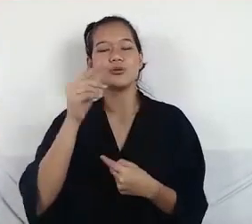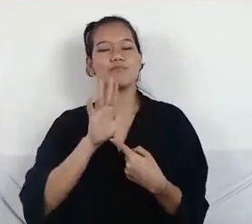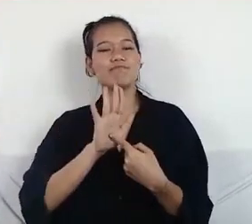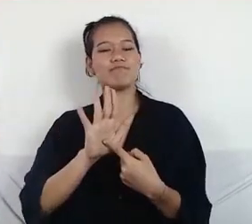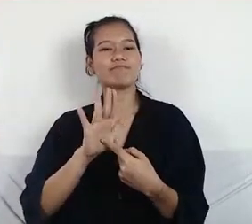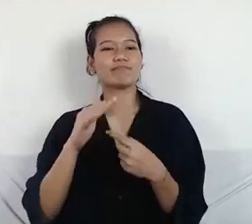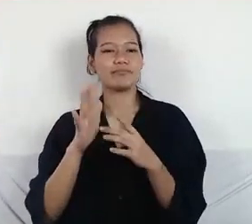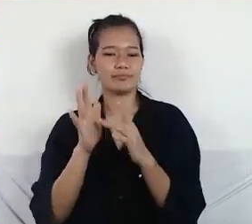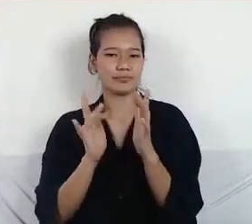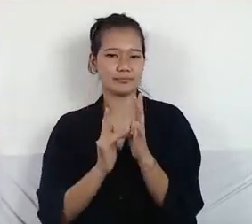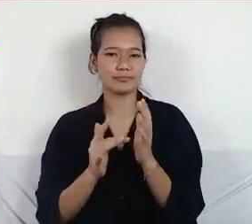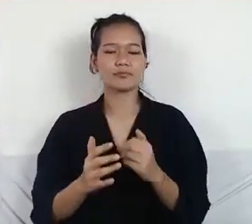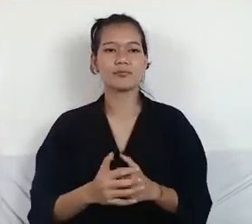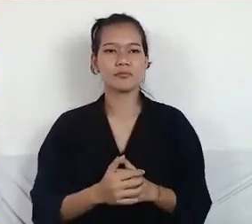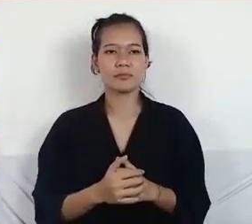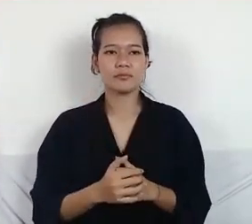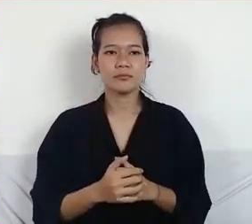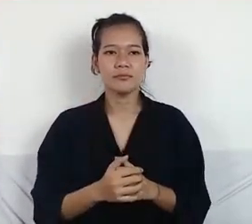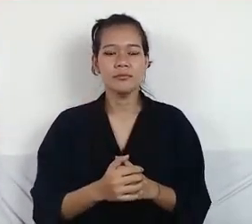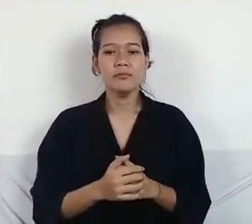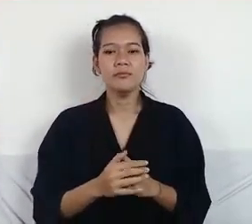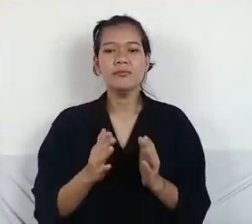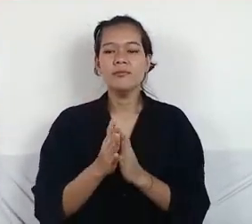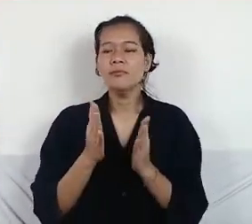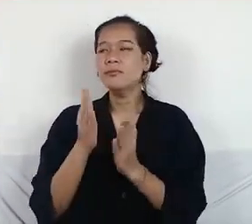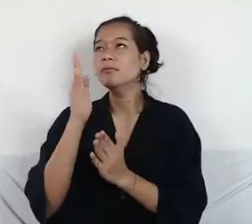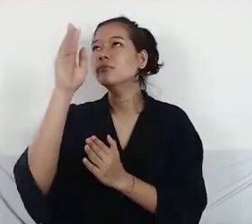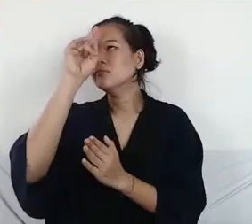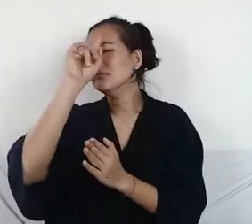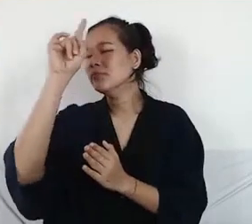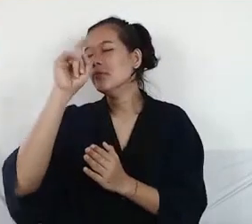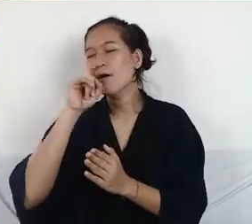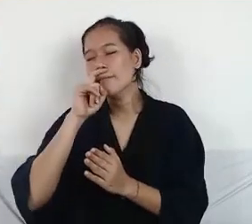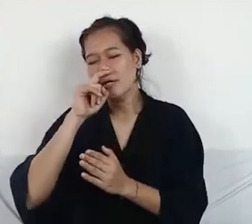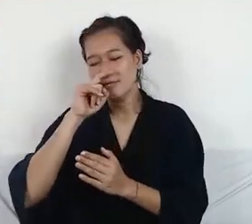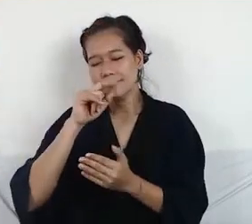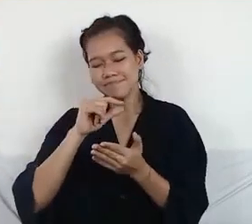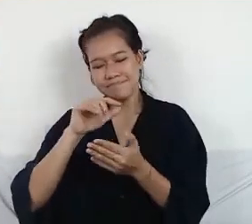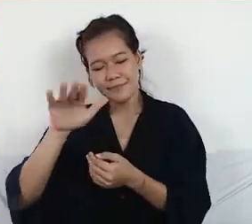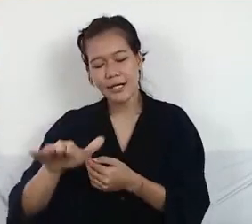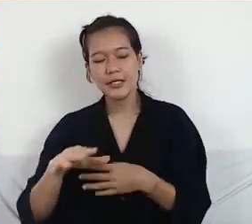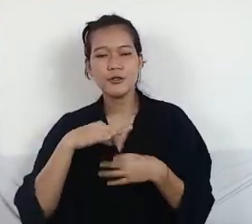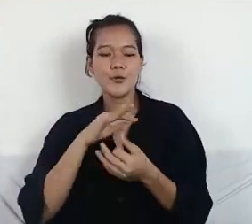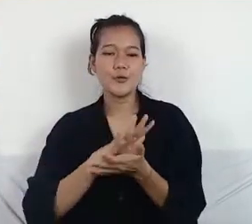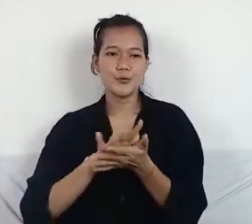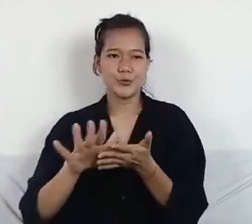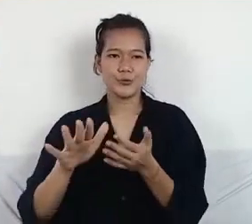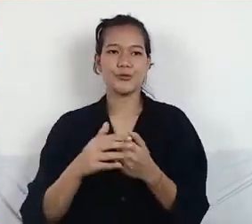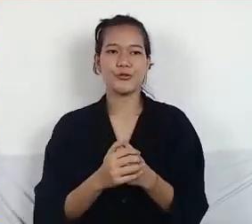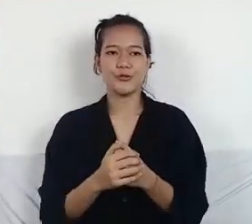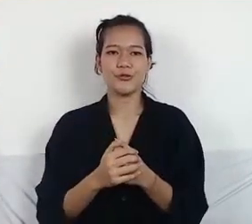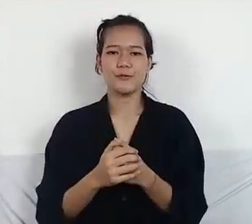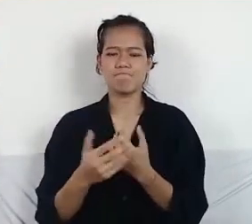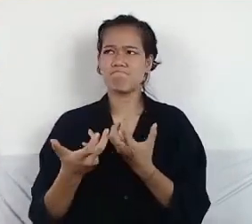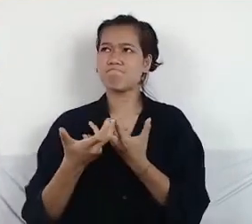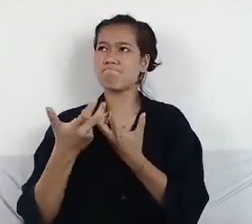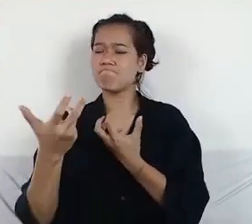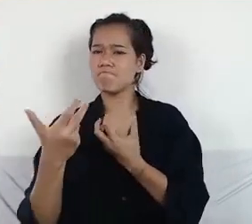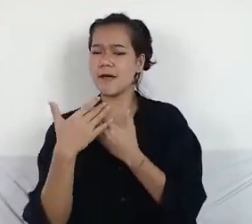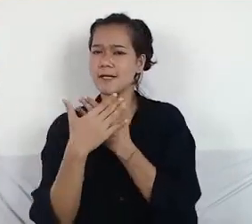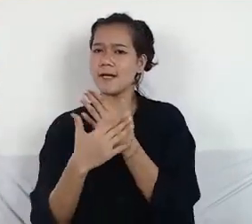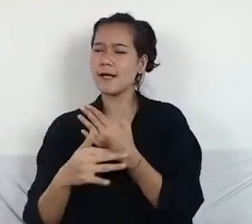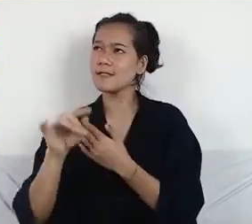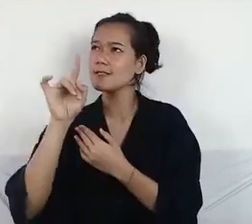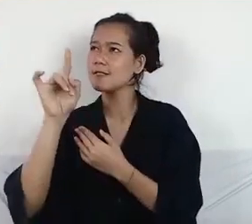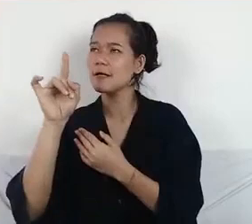rindu mempersaksikan Kristus. Terpujilah Allah Bapa, Anak, dan Roh Kudus. Yang tidak pernah memisahkan kami